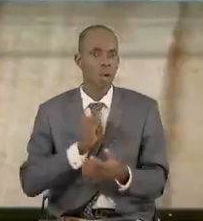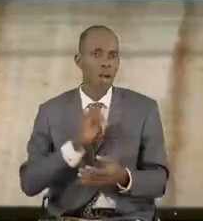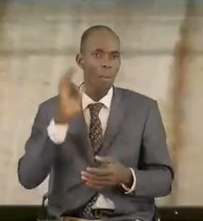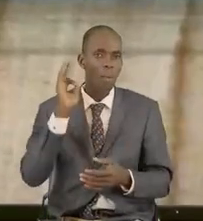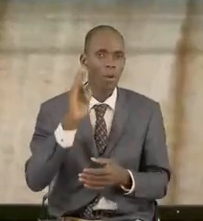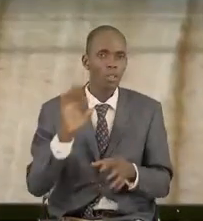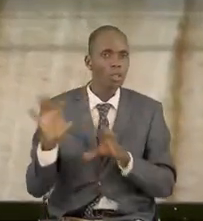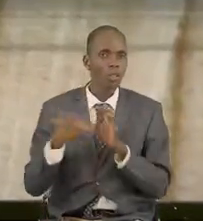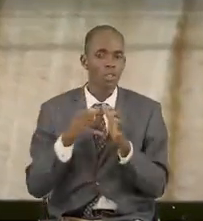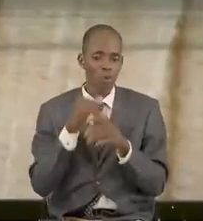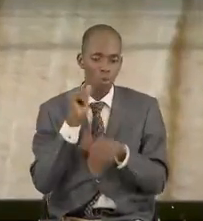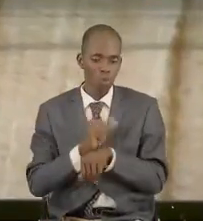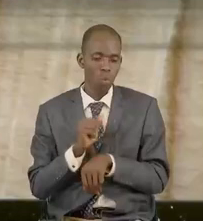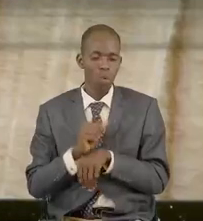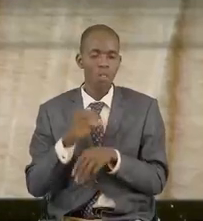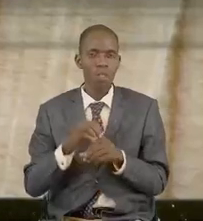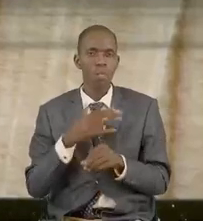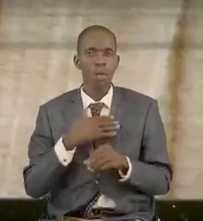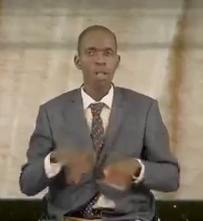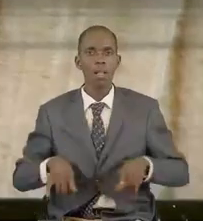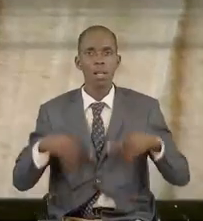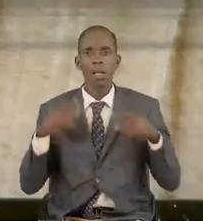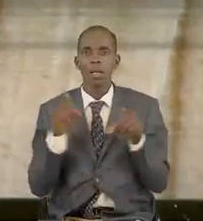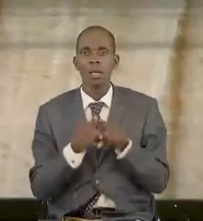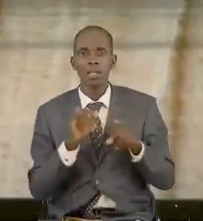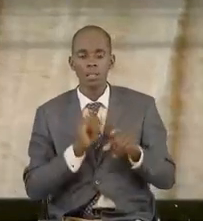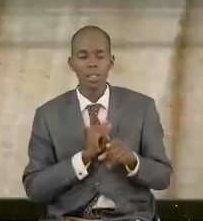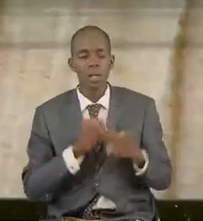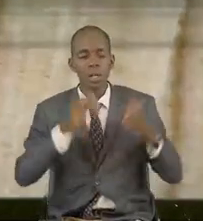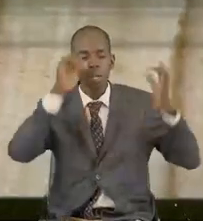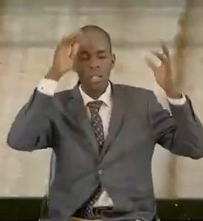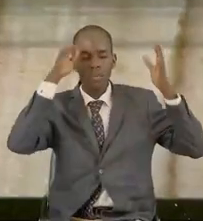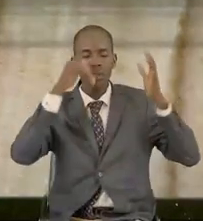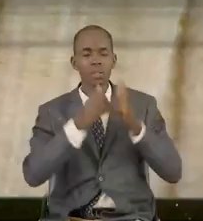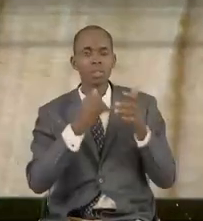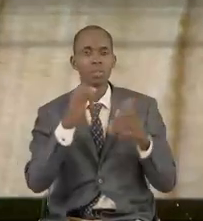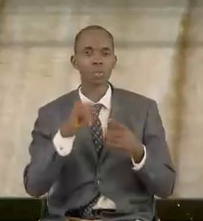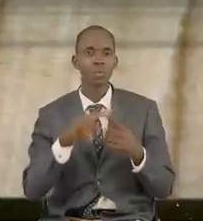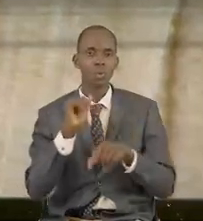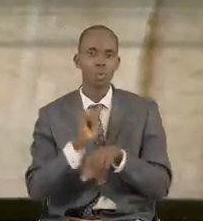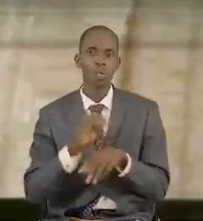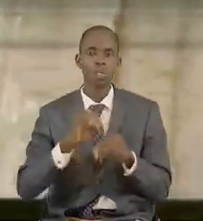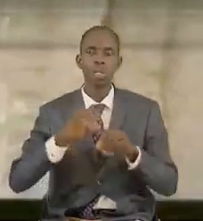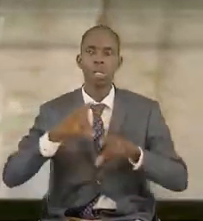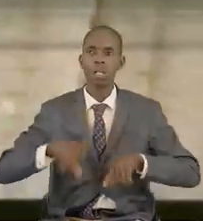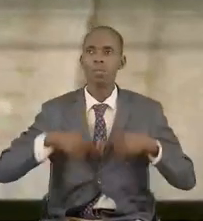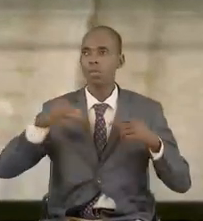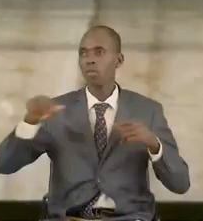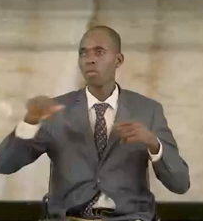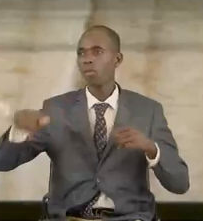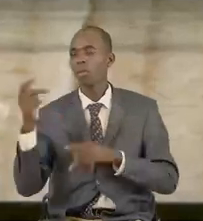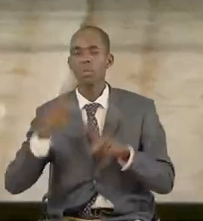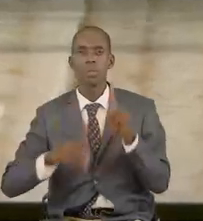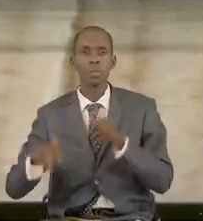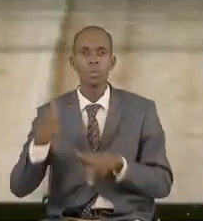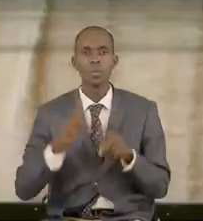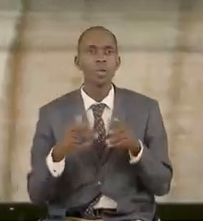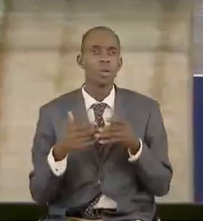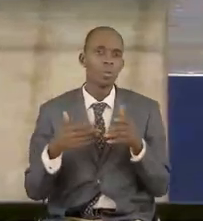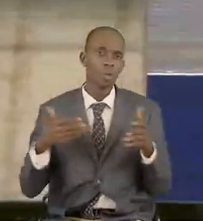est-ce que cela agit dans ma vie comme j'espère que cela agirait dans la vie des autres alors